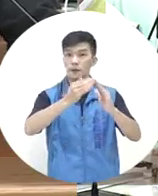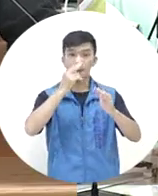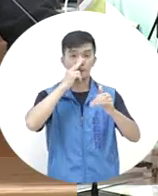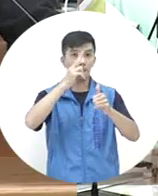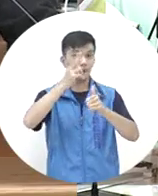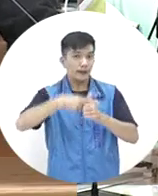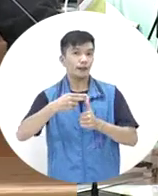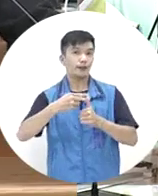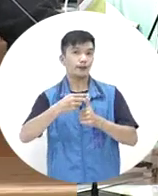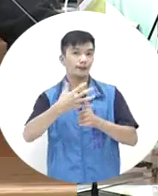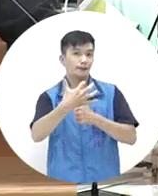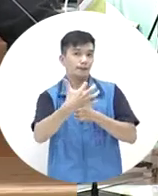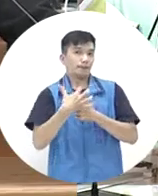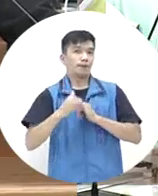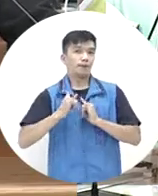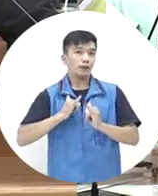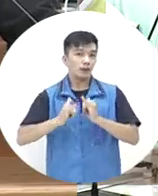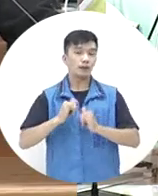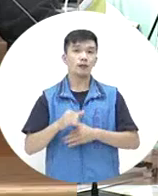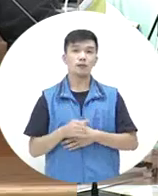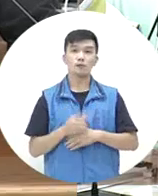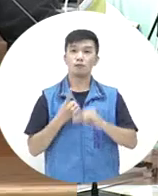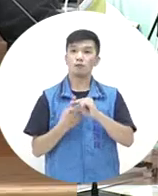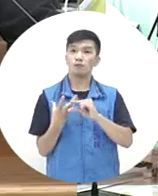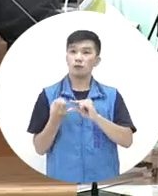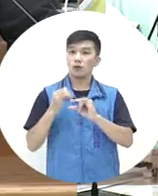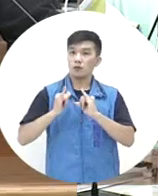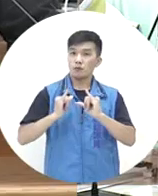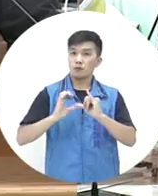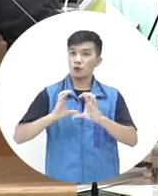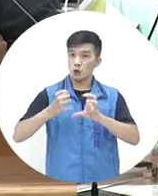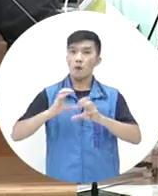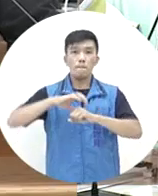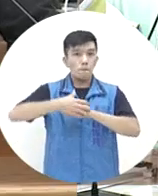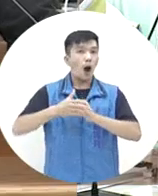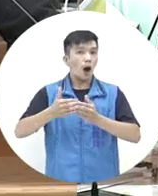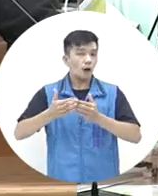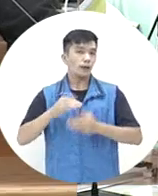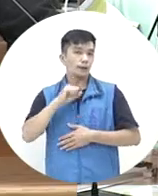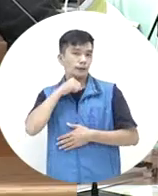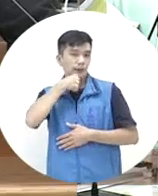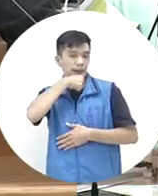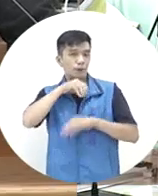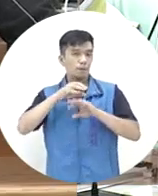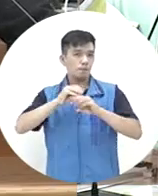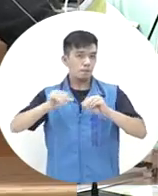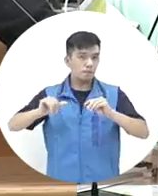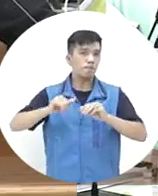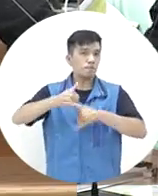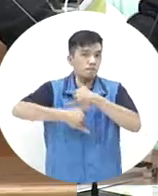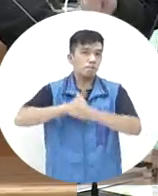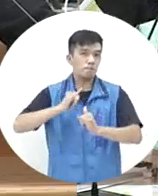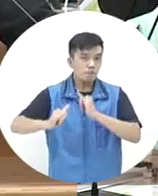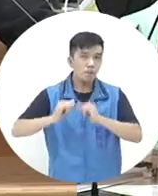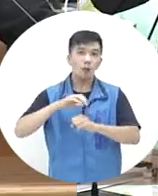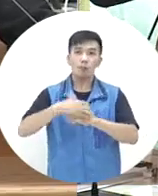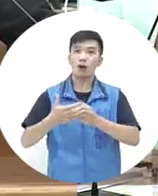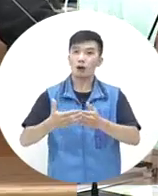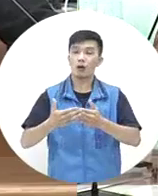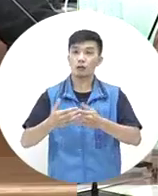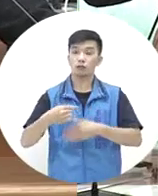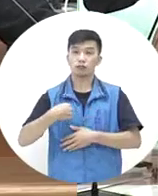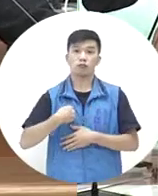害我们的人民，保卫中华民国、捍卫台湾土地的人民， 好， 本来就是